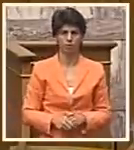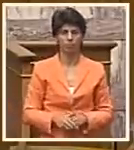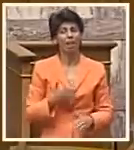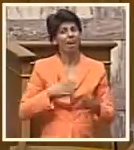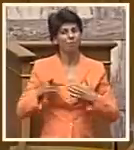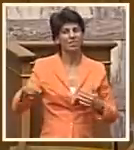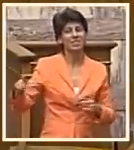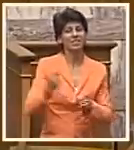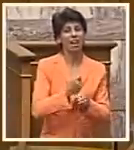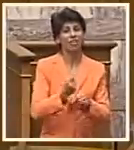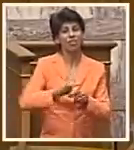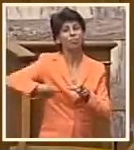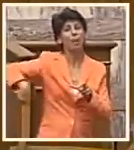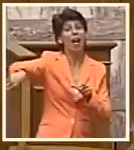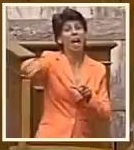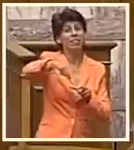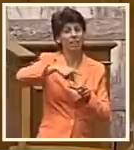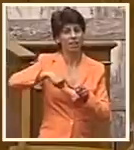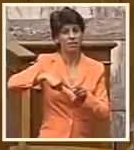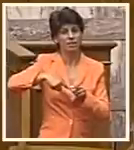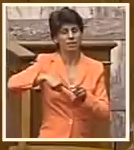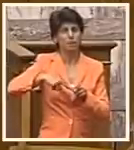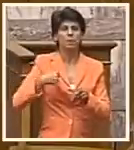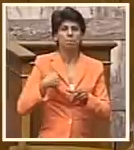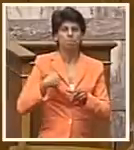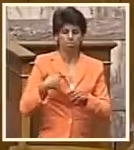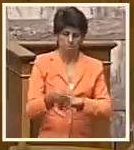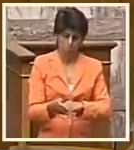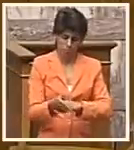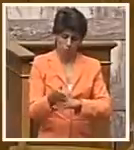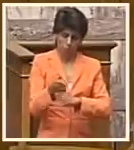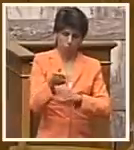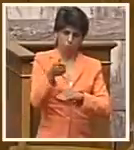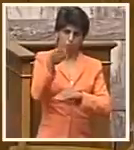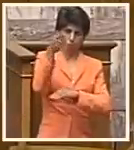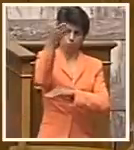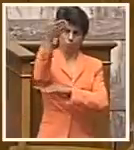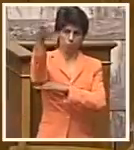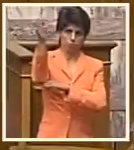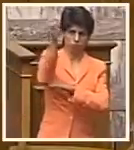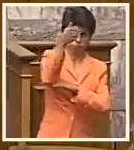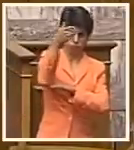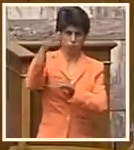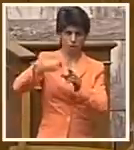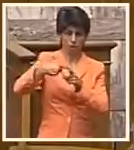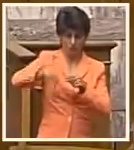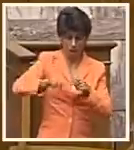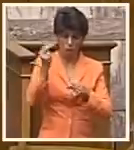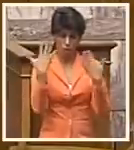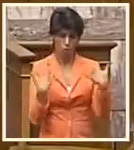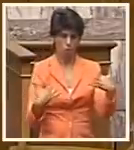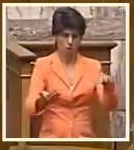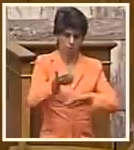Αγαπητοί συνάδελφοι, στις πλατείες σηκώνουμε την ελληνική σημαία. Στο κοινοβούλιο σηκώνουμε την ελληνική